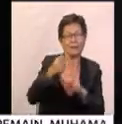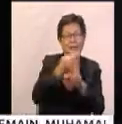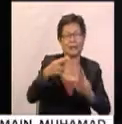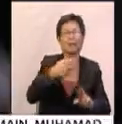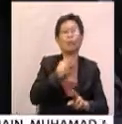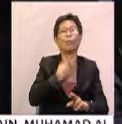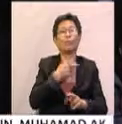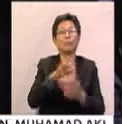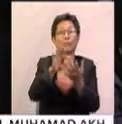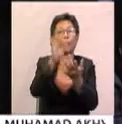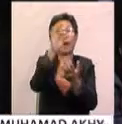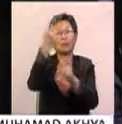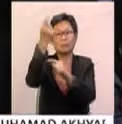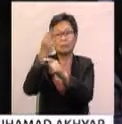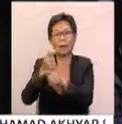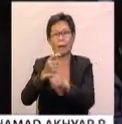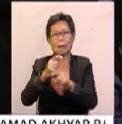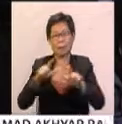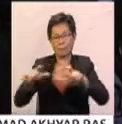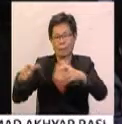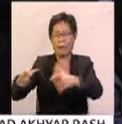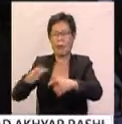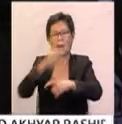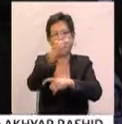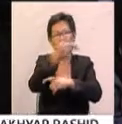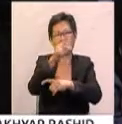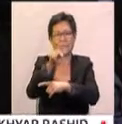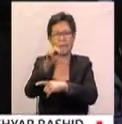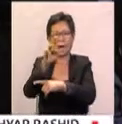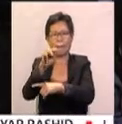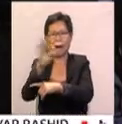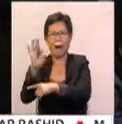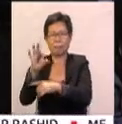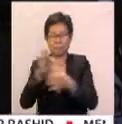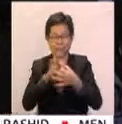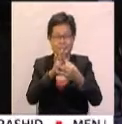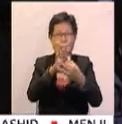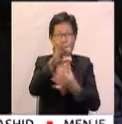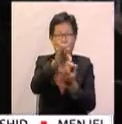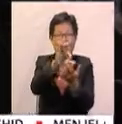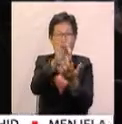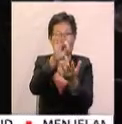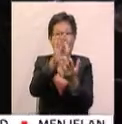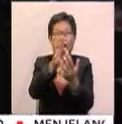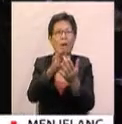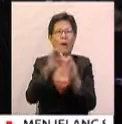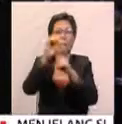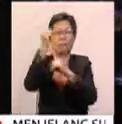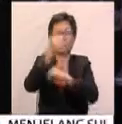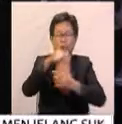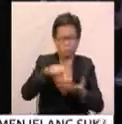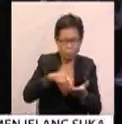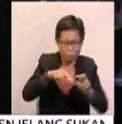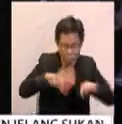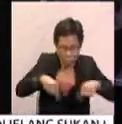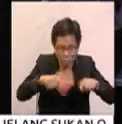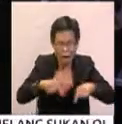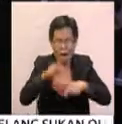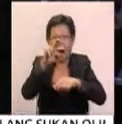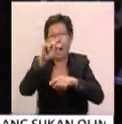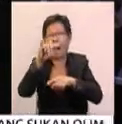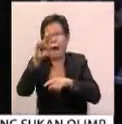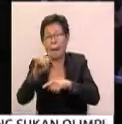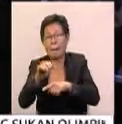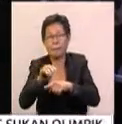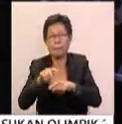Pemilihan Maria ditentukan oleh Badan Penilai HKMF 2019 dengan kerjasama Persatuan Rakaman Industri Malaysia RIM yang